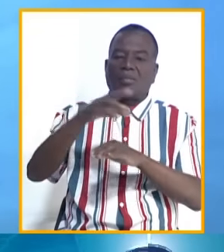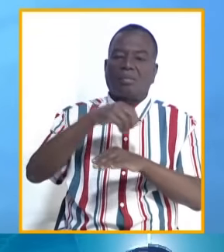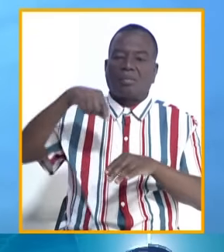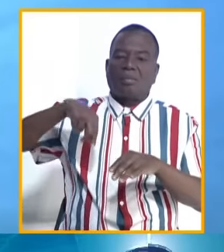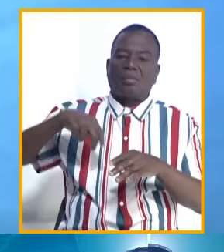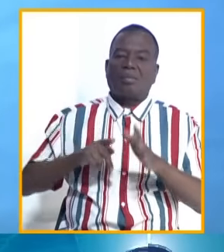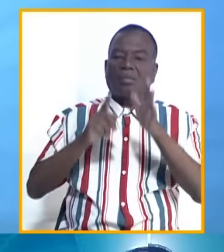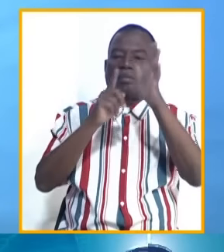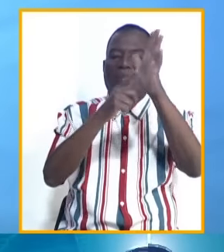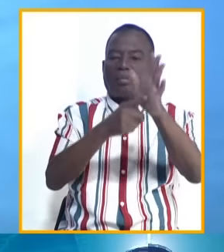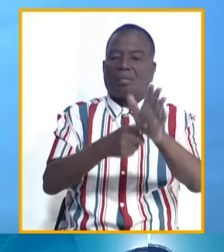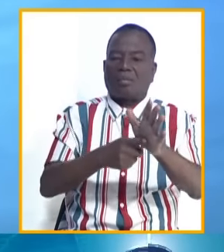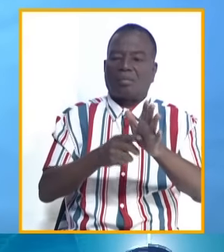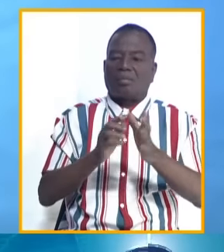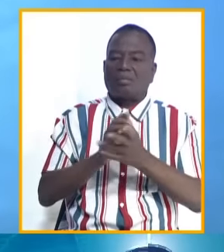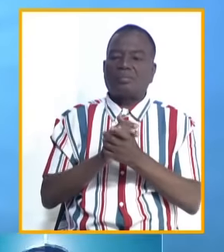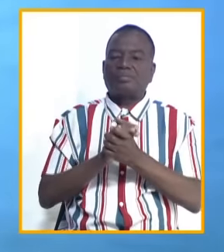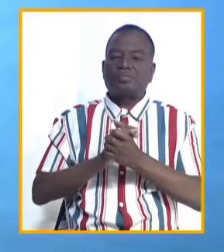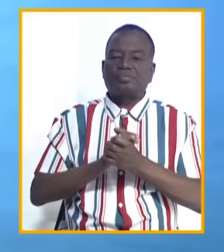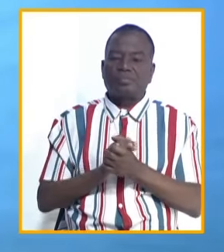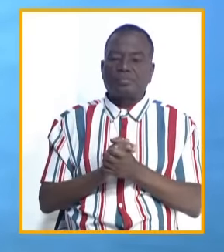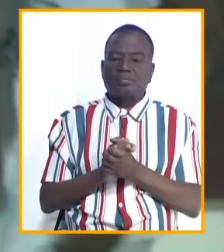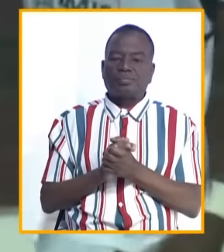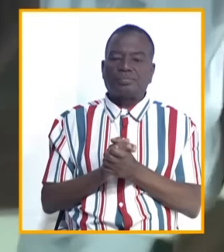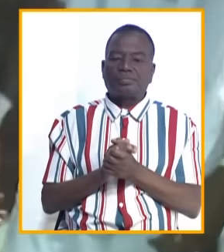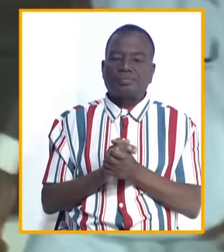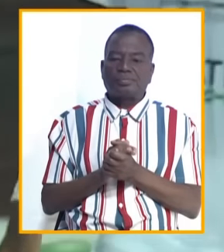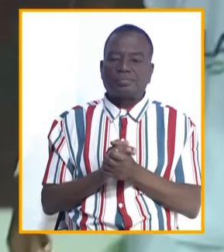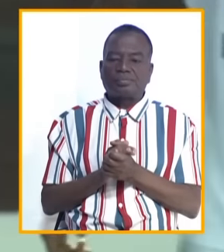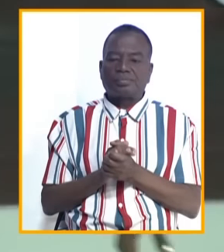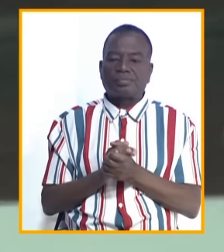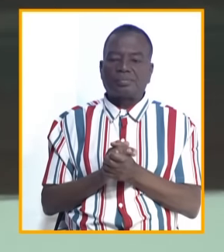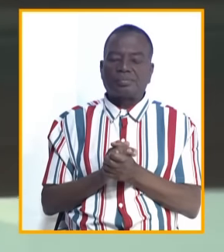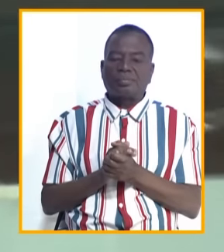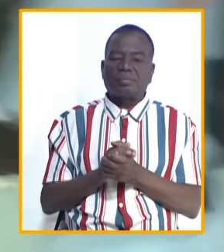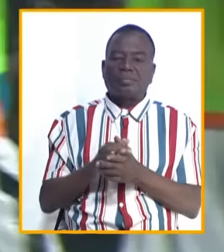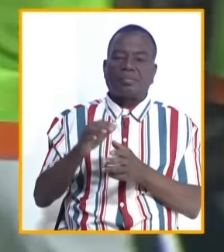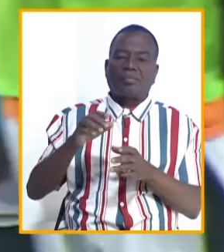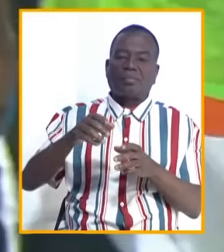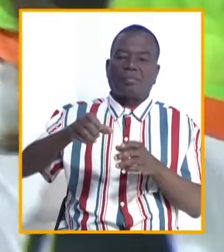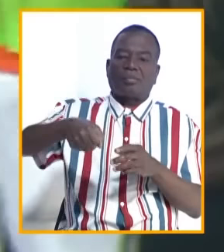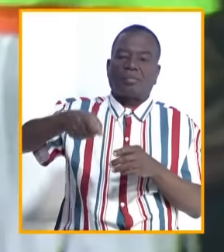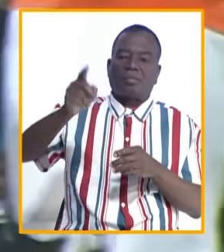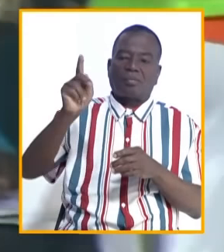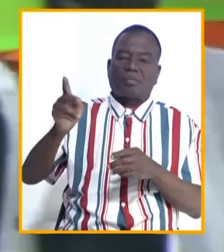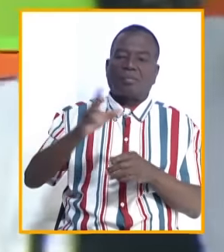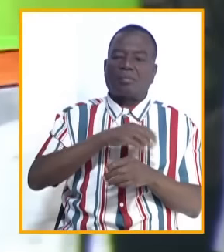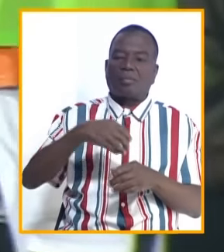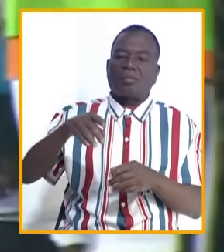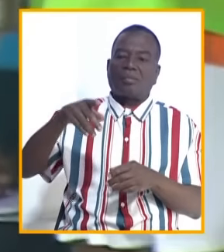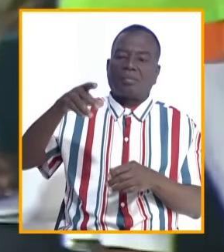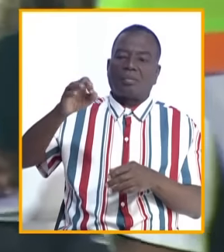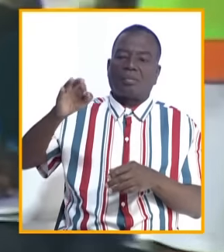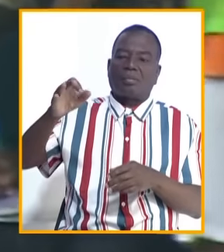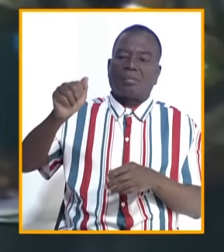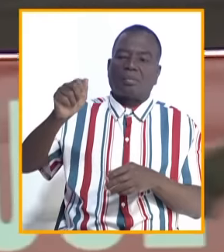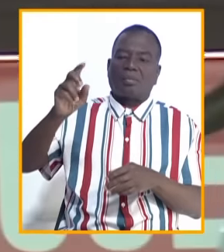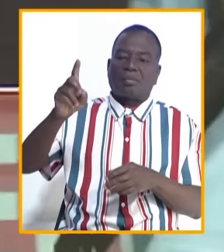ivoirienne. On s'attend également à une troisième journée prolifique en but, une troisième journée que nous présente Patrick Gawadadi.